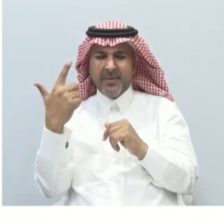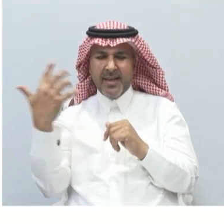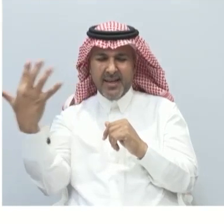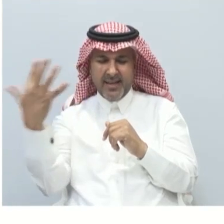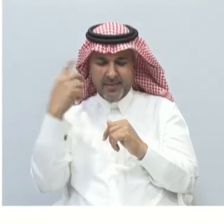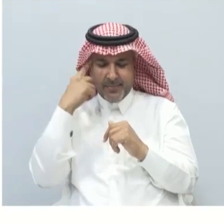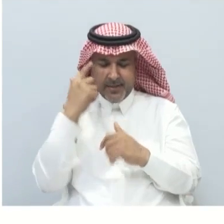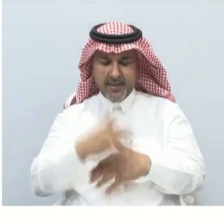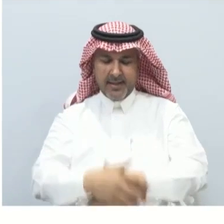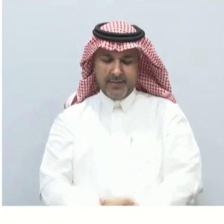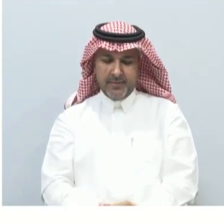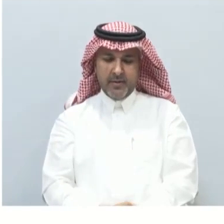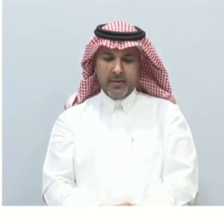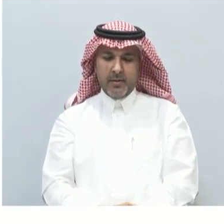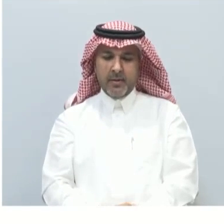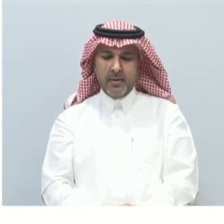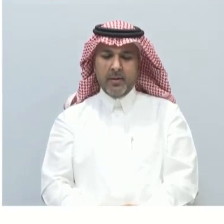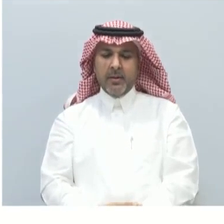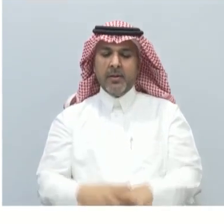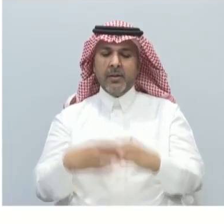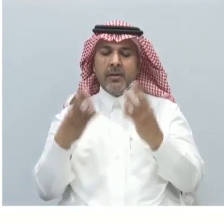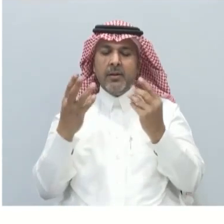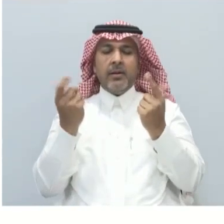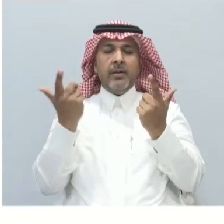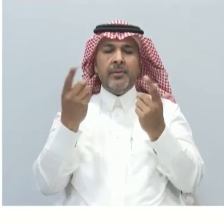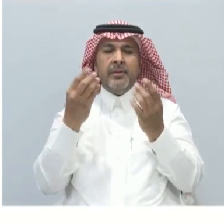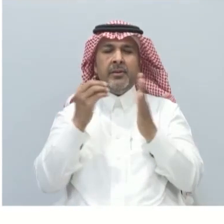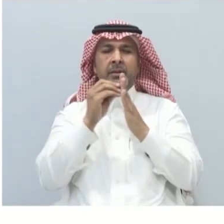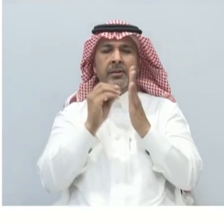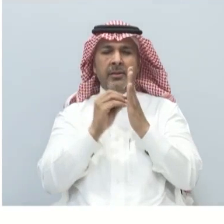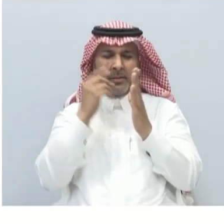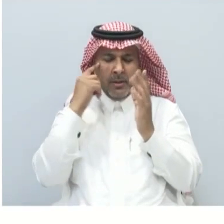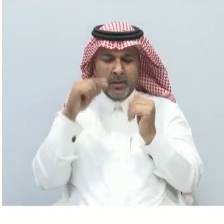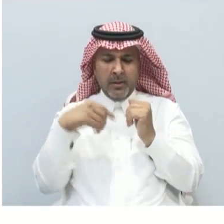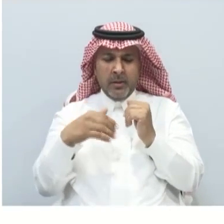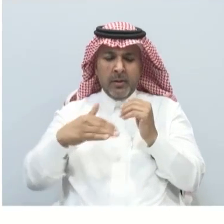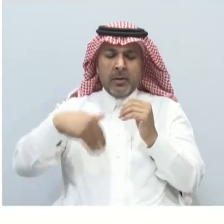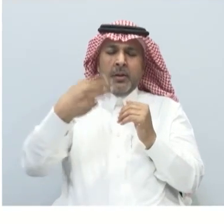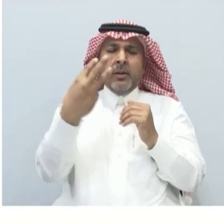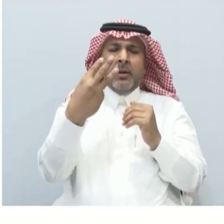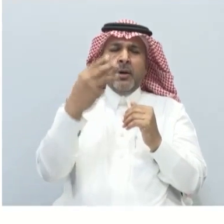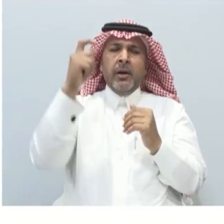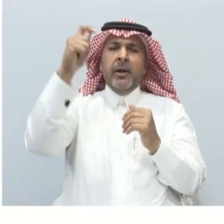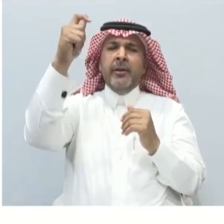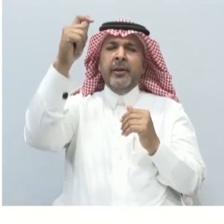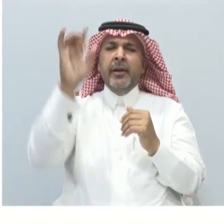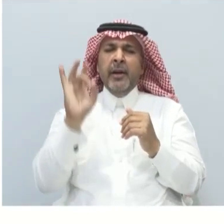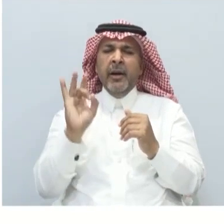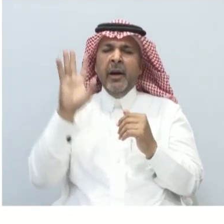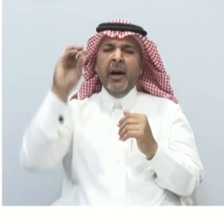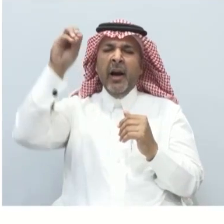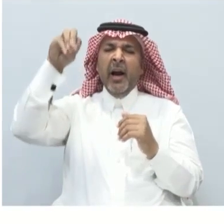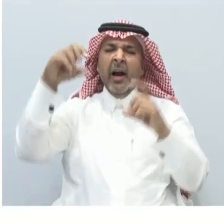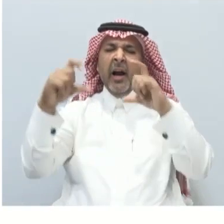في الفقره بيقى لك قدر كميه الكافيين المتبقيه في جسم شخص يافع بعد ثلاث ساعات فاحنا بنعوض بالعدد